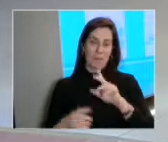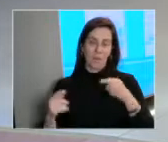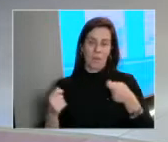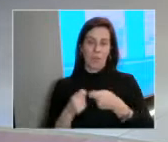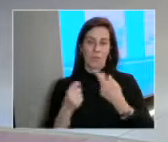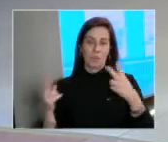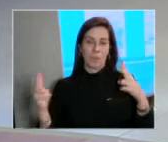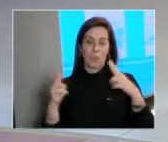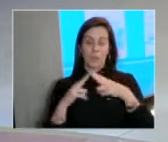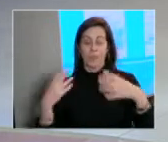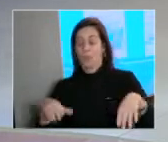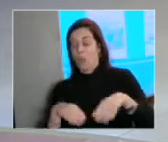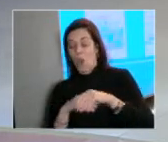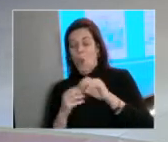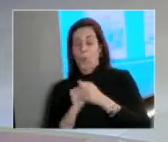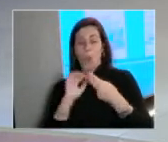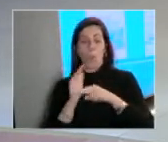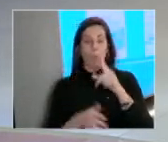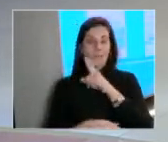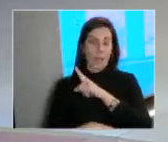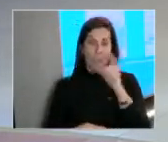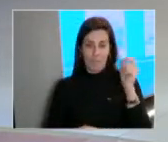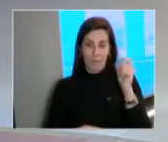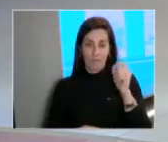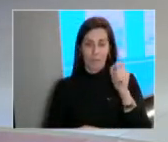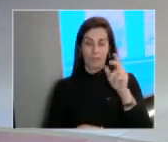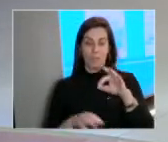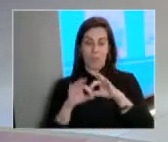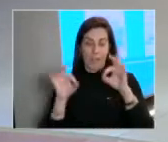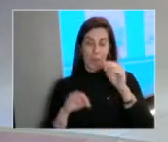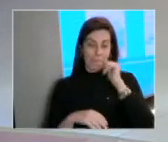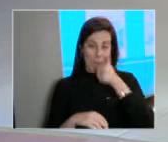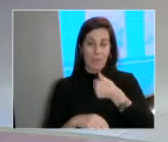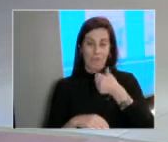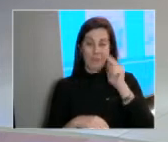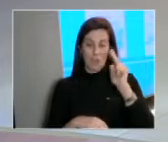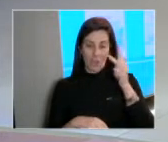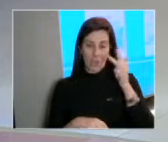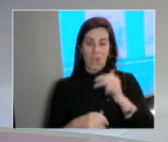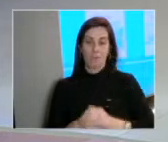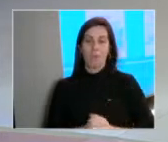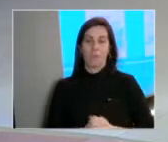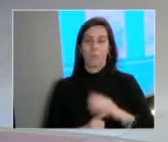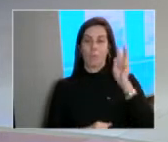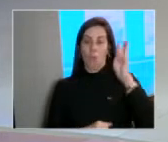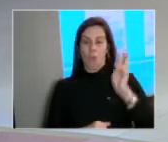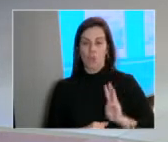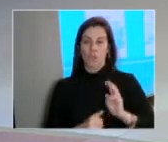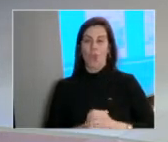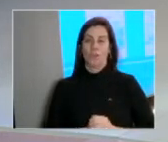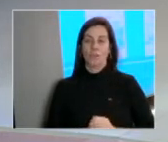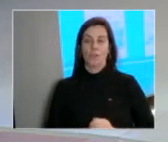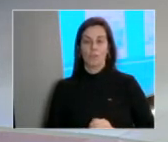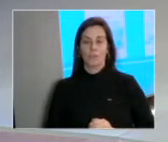בנושא פסגת השלום או פסגת תוכנית המאה שתתחיל בעצם מחר וביום שלישי בוושינגטון.